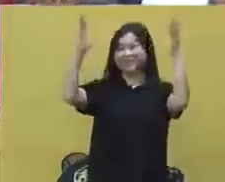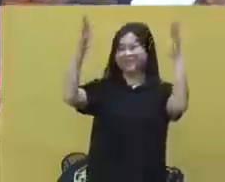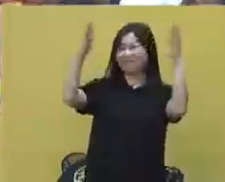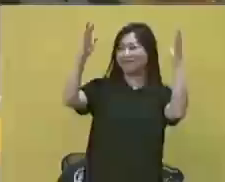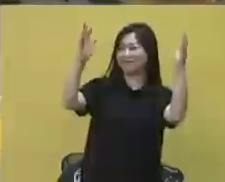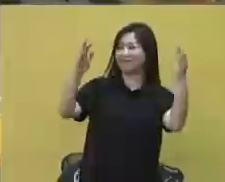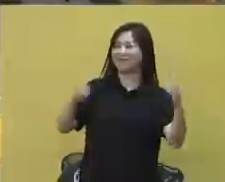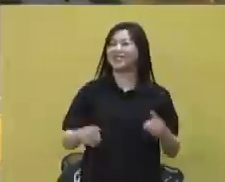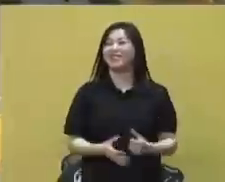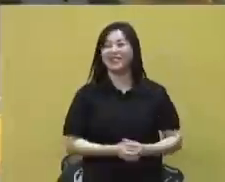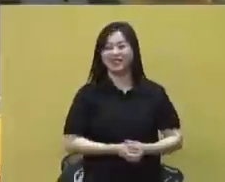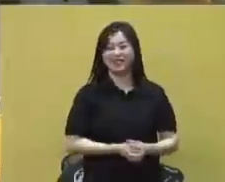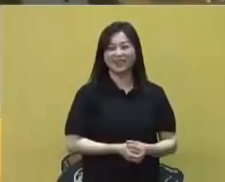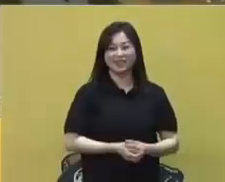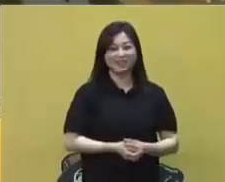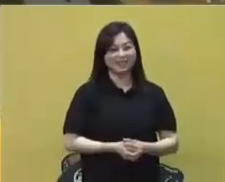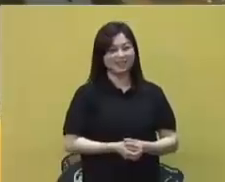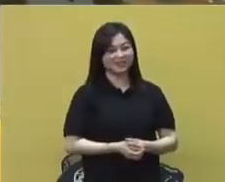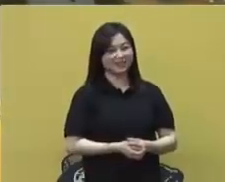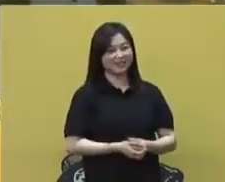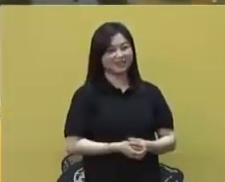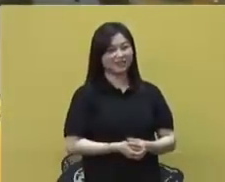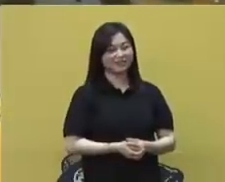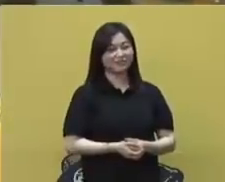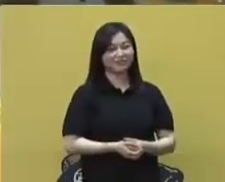가운데로 모시겠습니다.